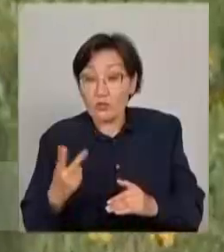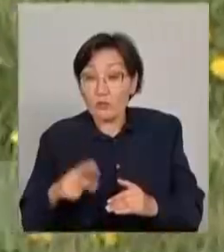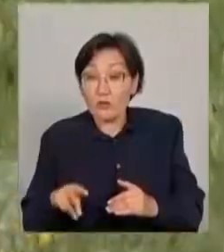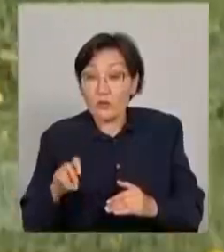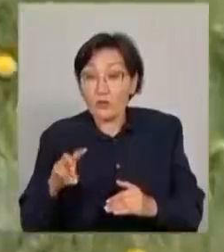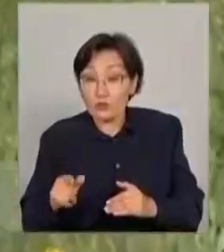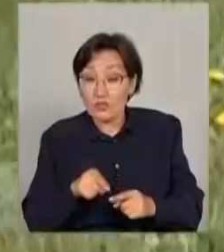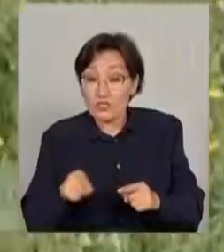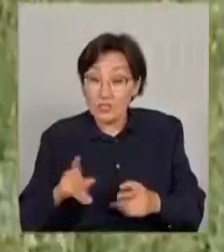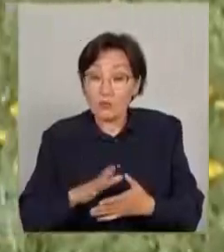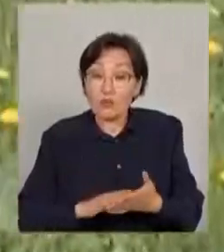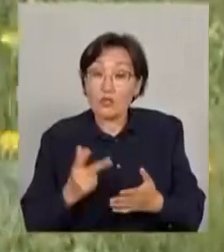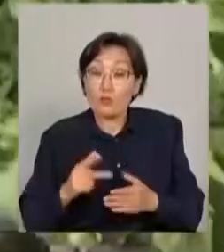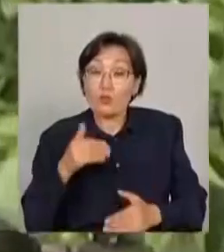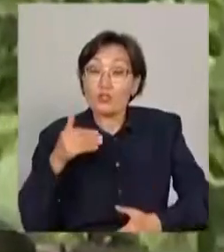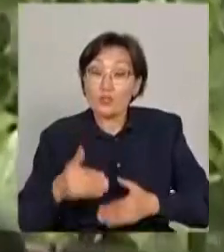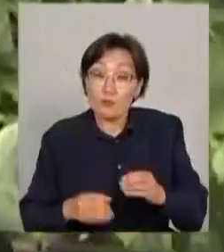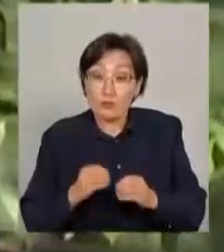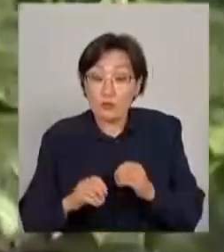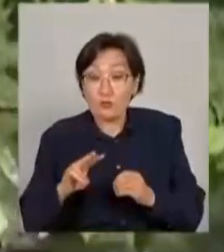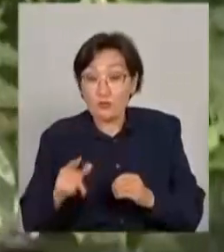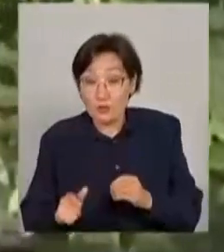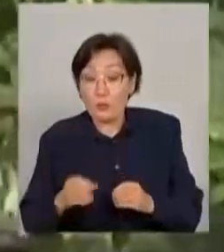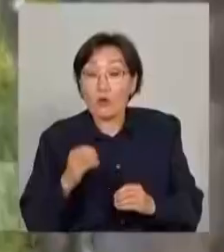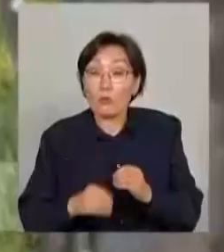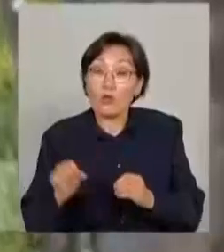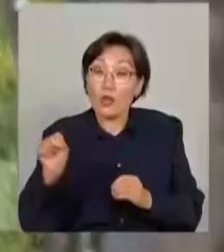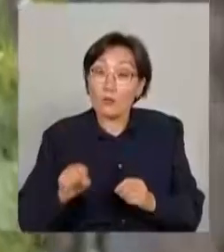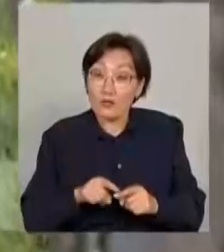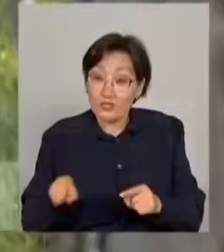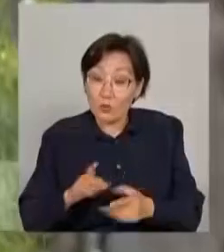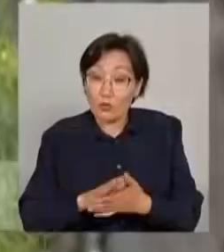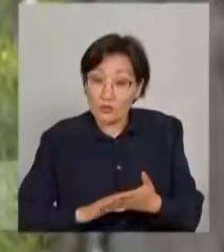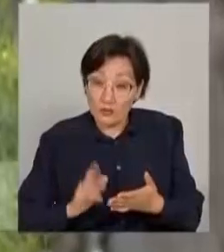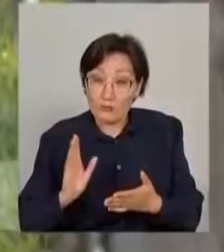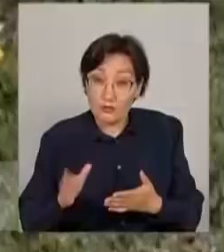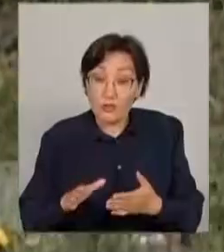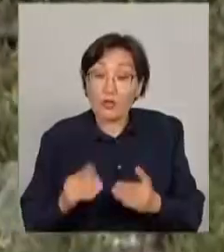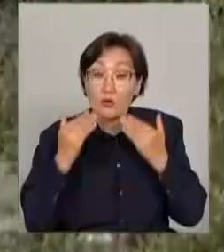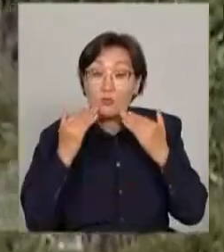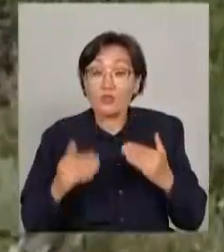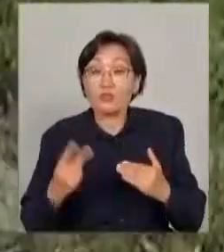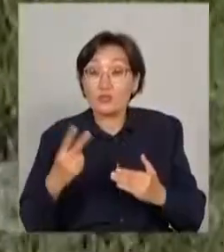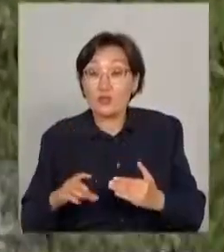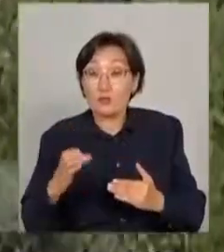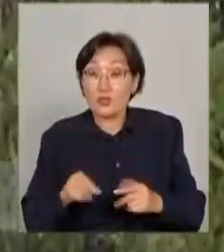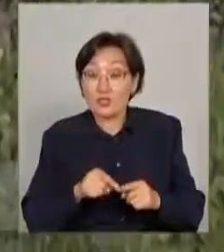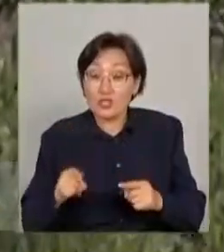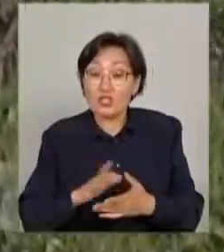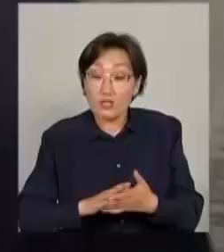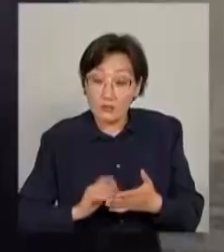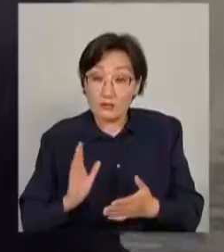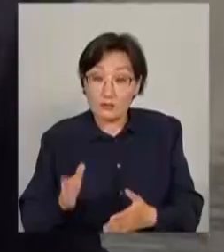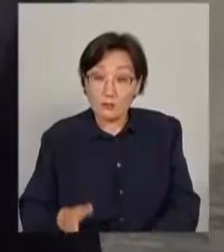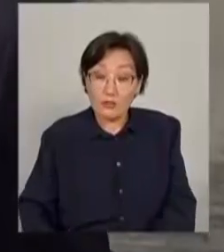30 маусымға дейін, ал үшінші кезең 10 шілде мен 10 тамыз аралығында орындалады, соңғы кезең 20 қыркүйекке дейін созылады